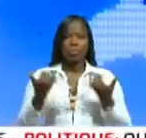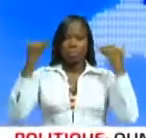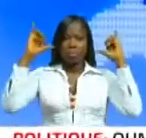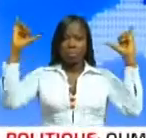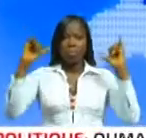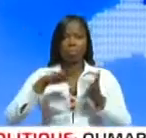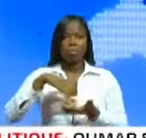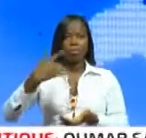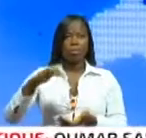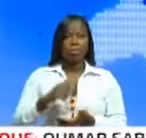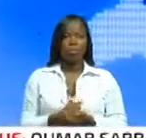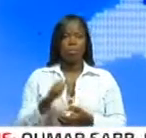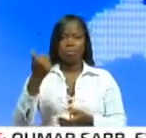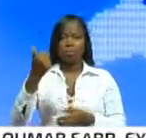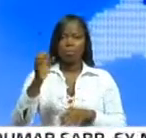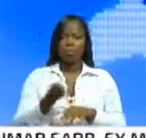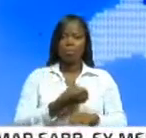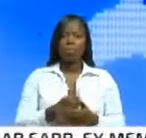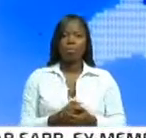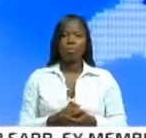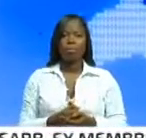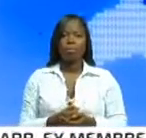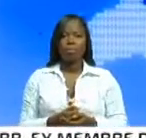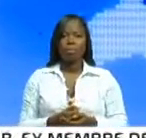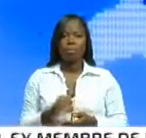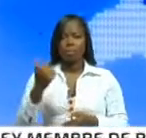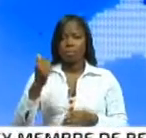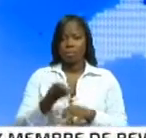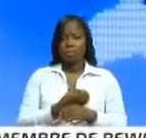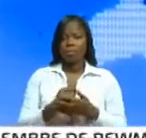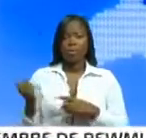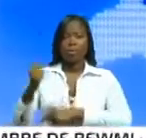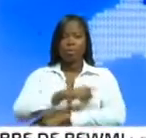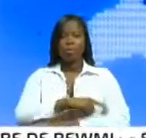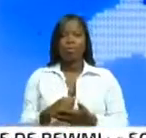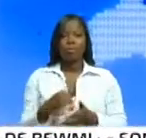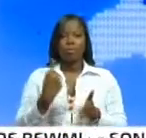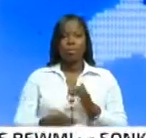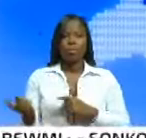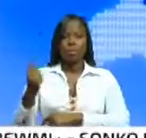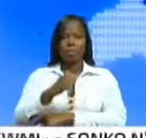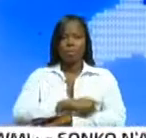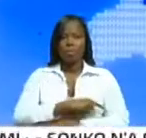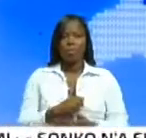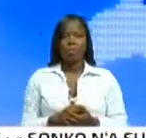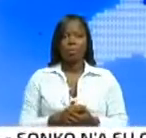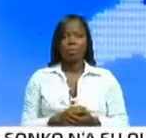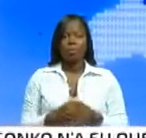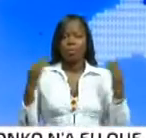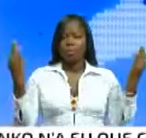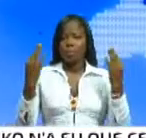décriée par une dizaine 1 par une dizaine de jours à quelques jours plus tôt de la célébration de l'aïd